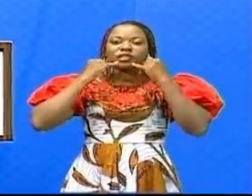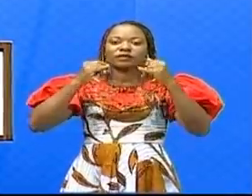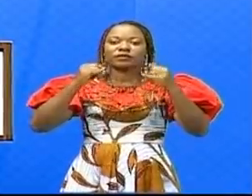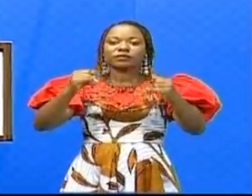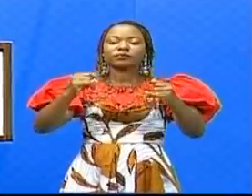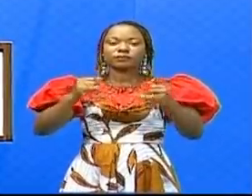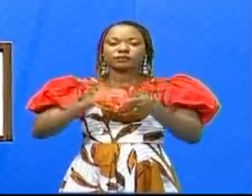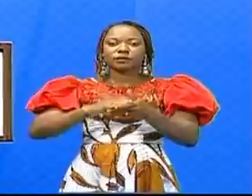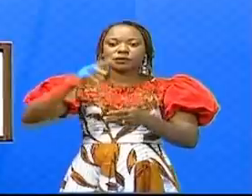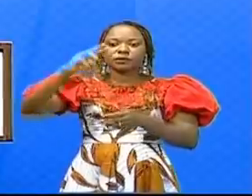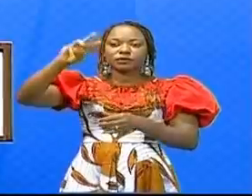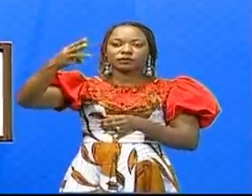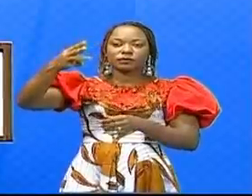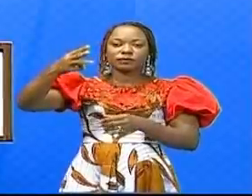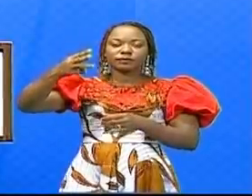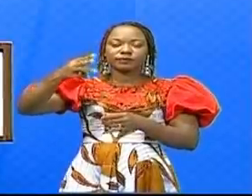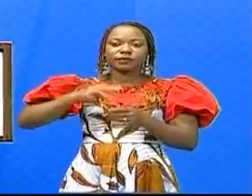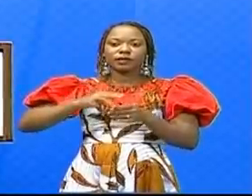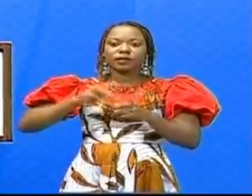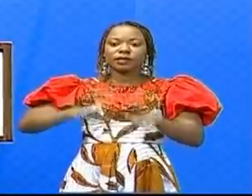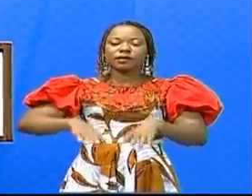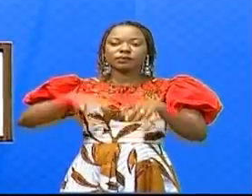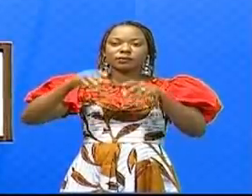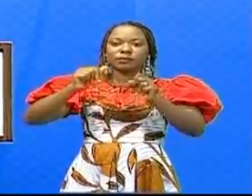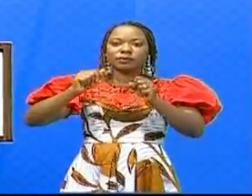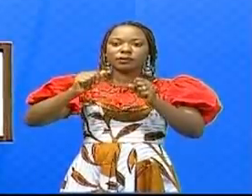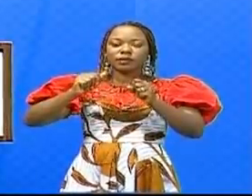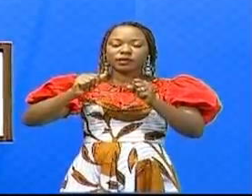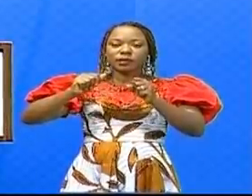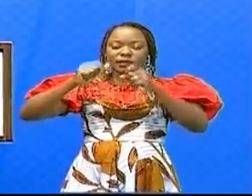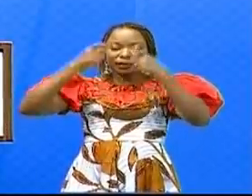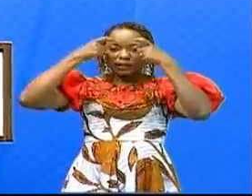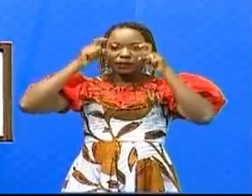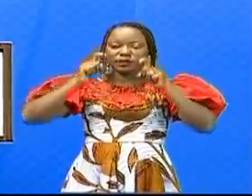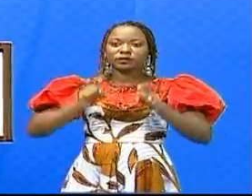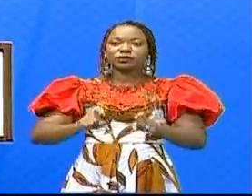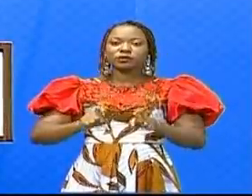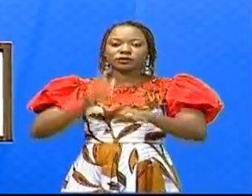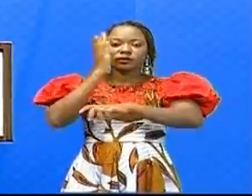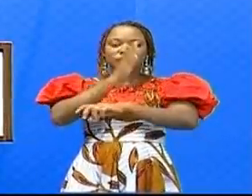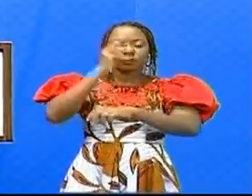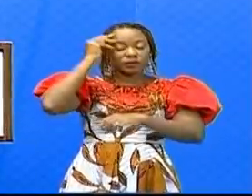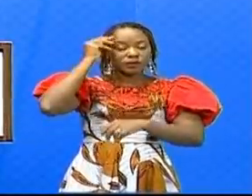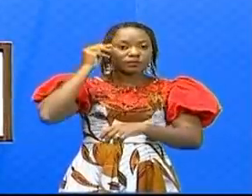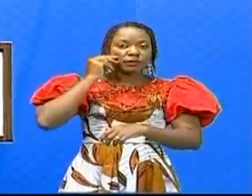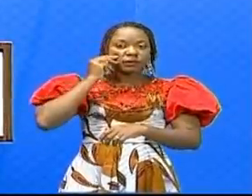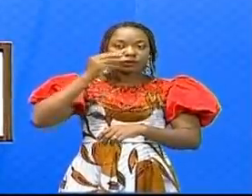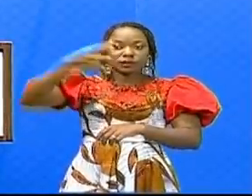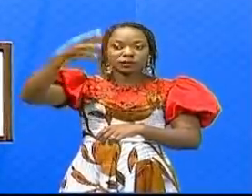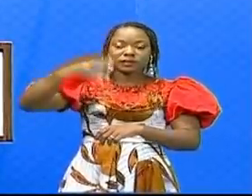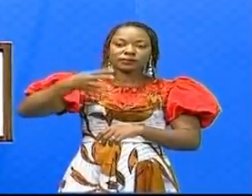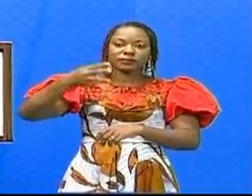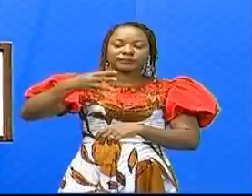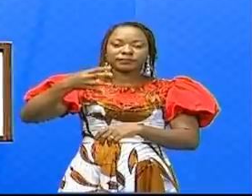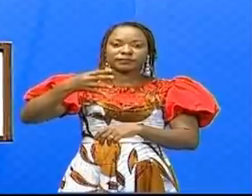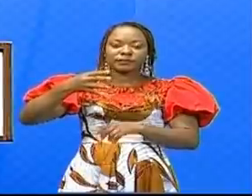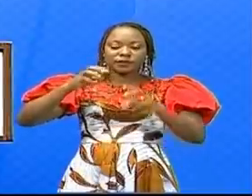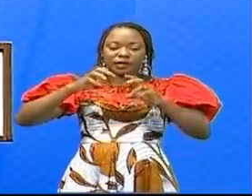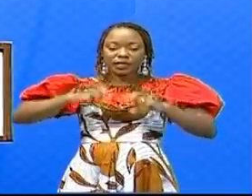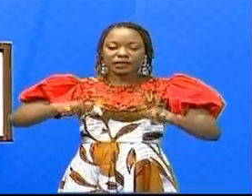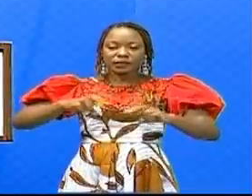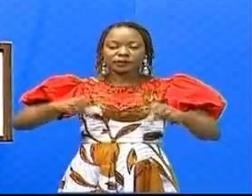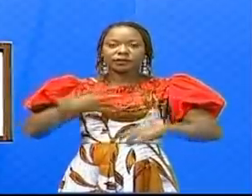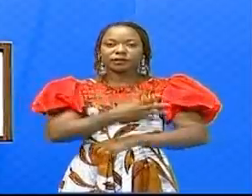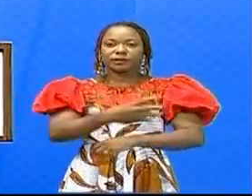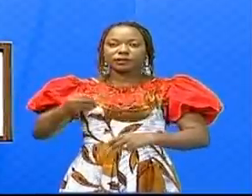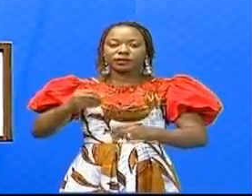d'information. 3. Approbation d'un relevé des décisions de Conseil de ministres. 4. Examen et